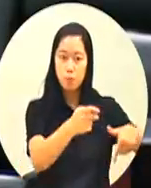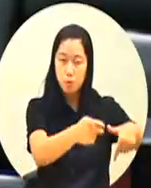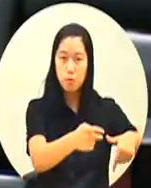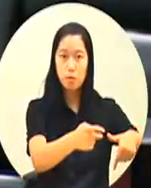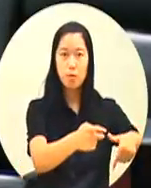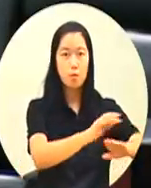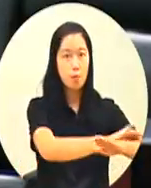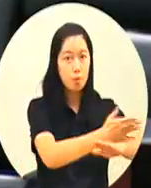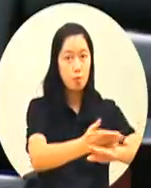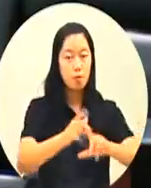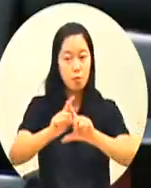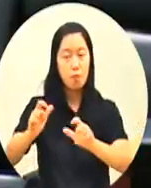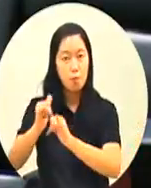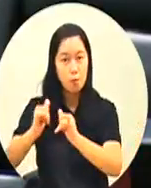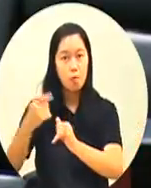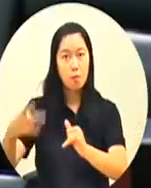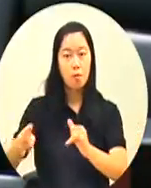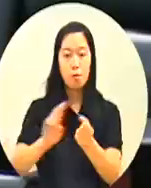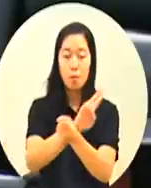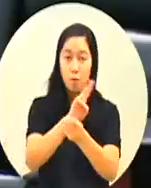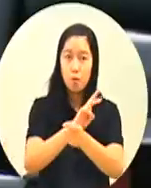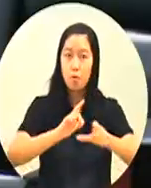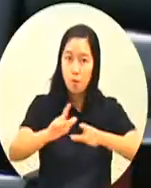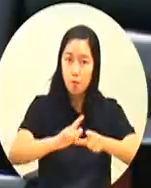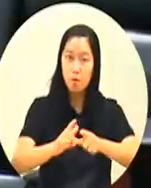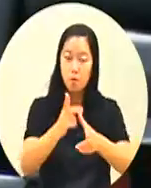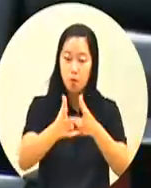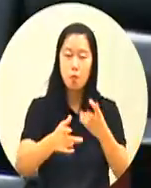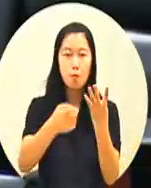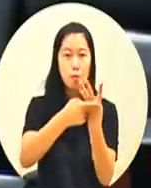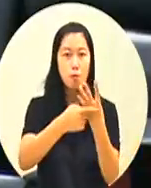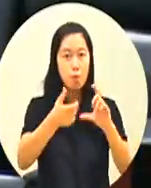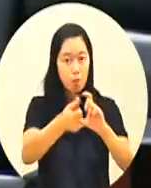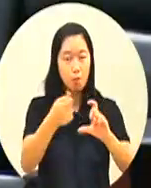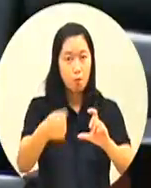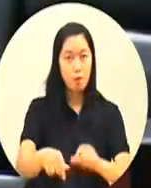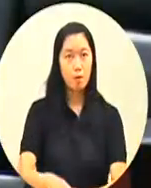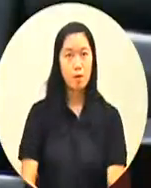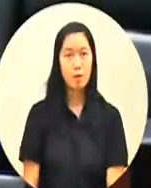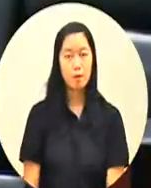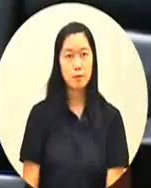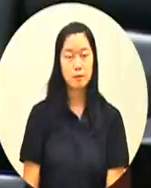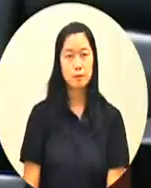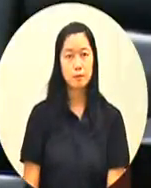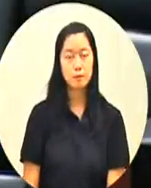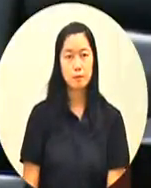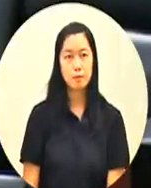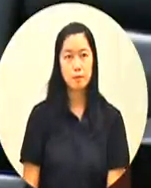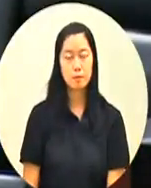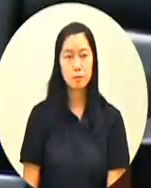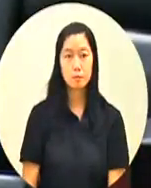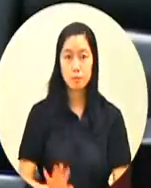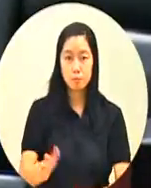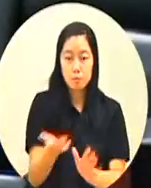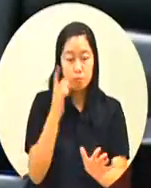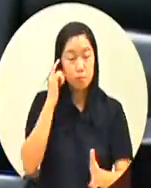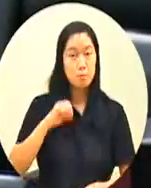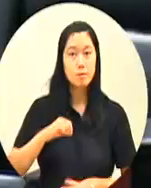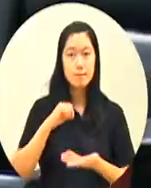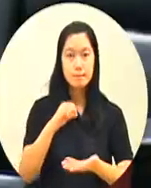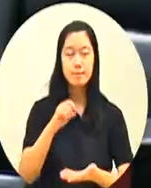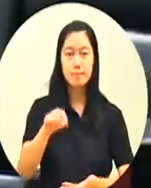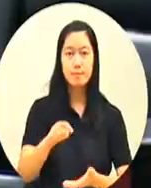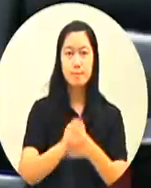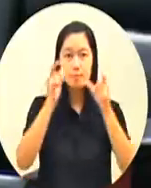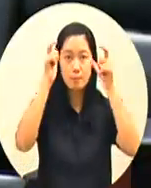远。就这两块，因为在中油五清关厂之后，其实就剩这两块。所以刚刚局长有提到说，高雄